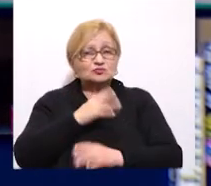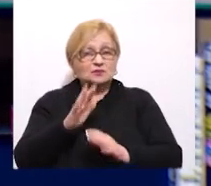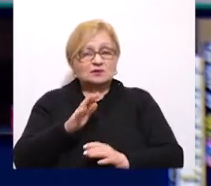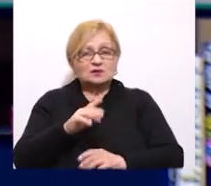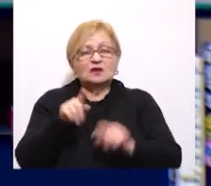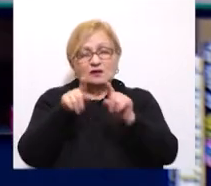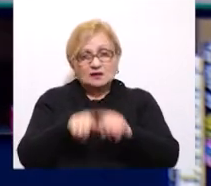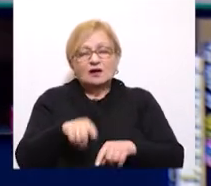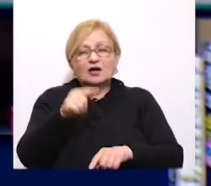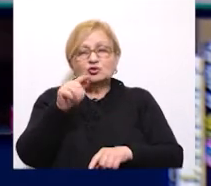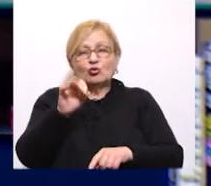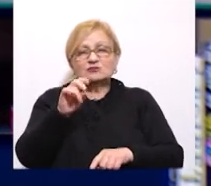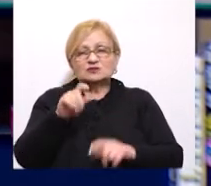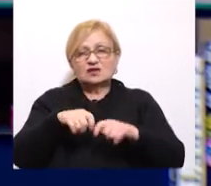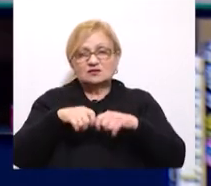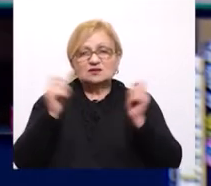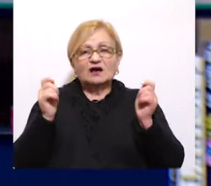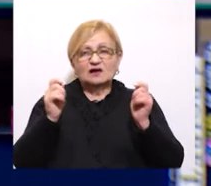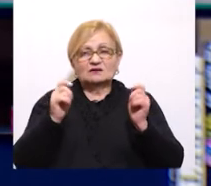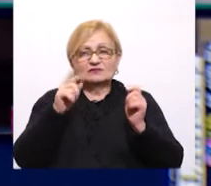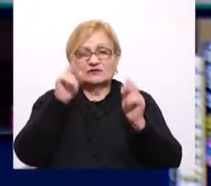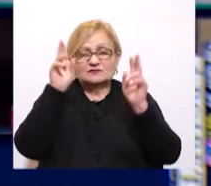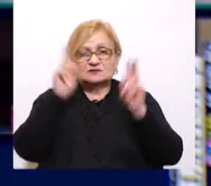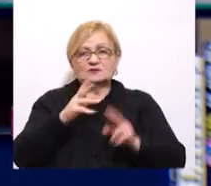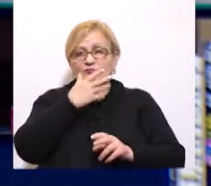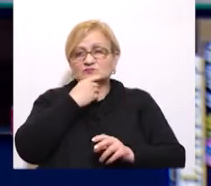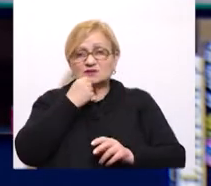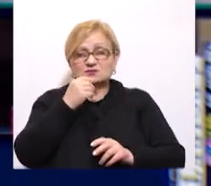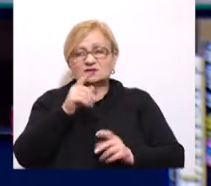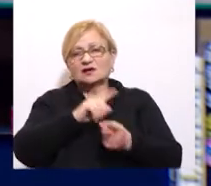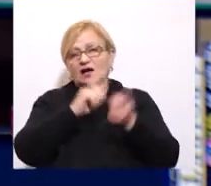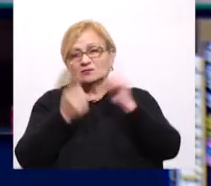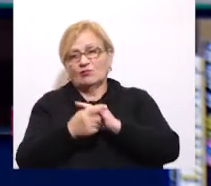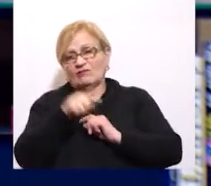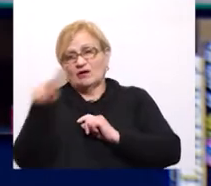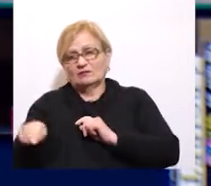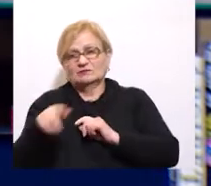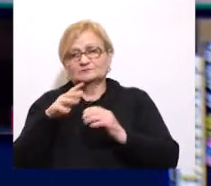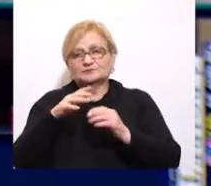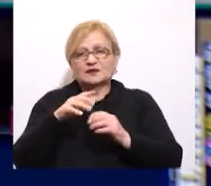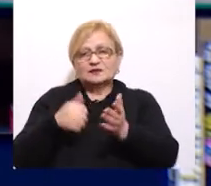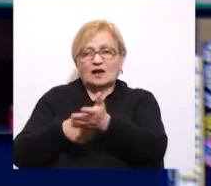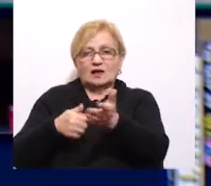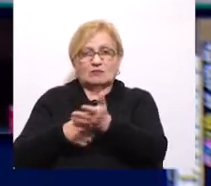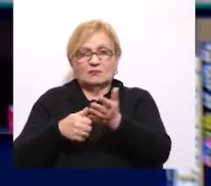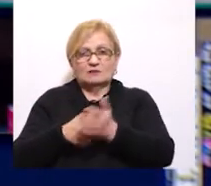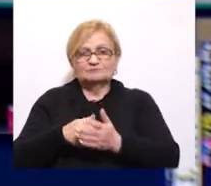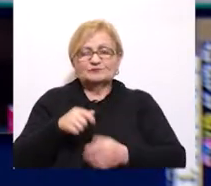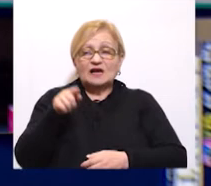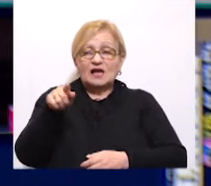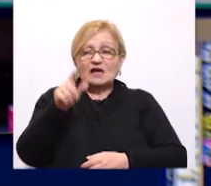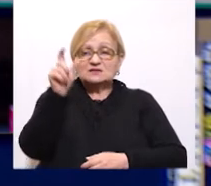დაარღვევს მონასტრის წესს და საქრისტიანოს დაეხმარება. აკაკი წერეთლის ლექსი,